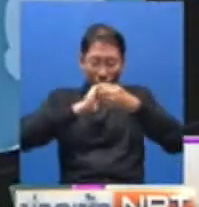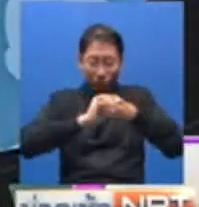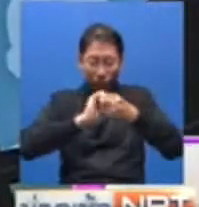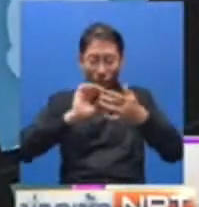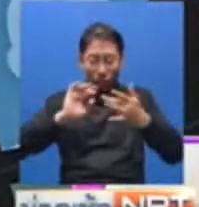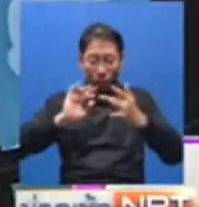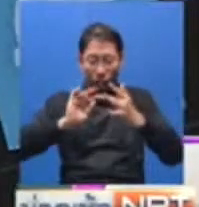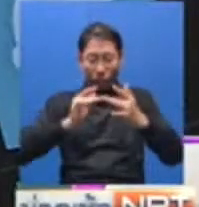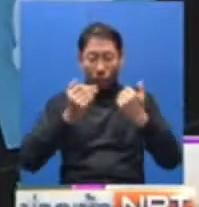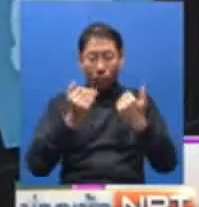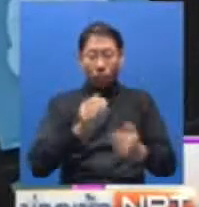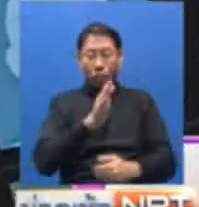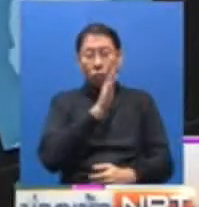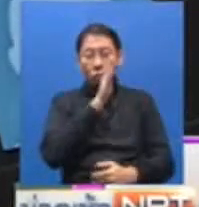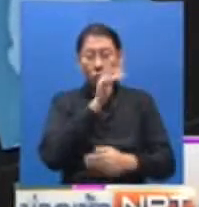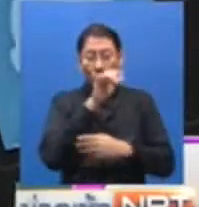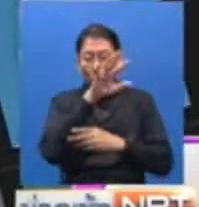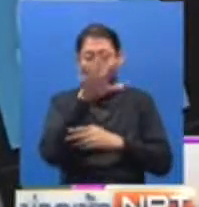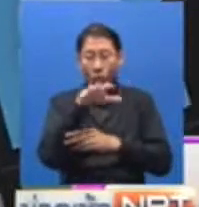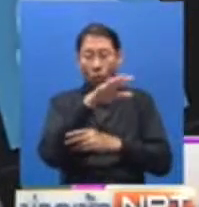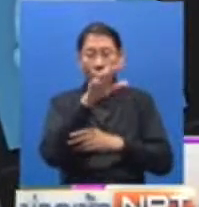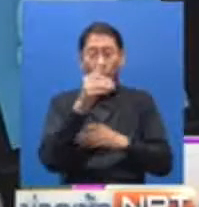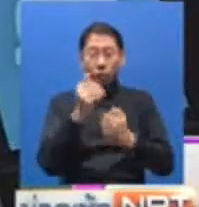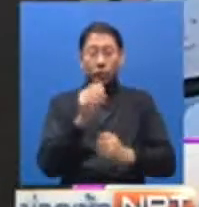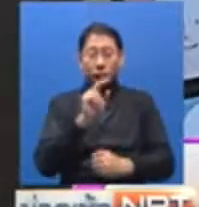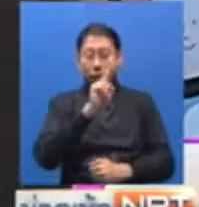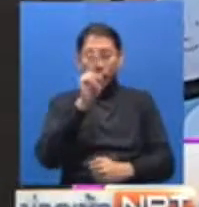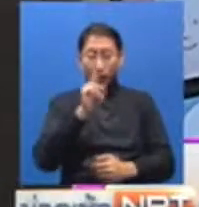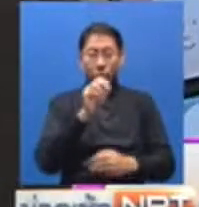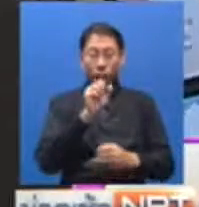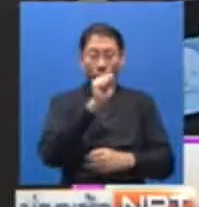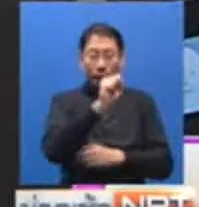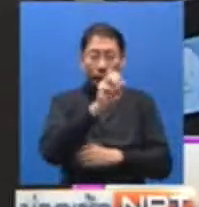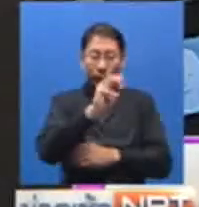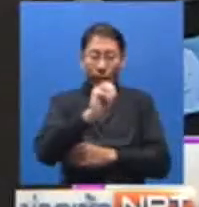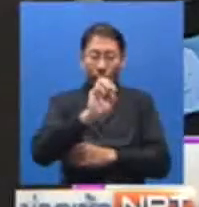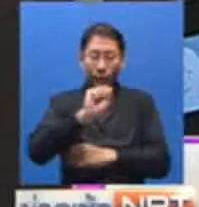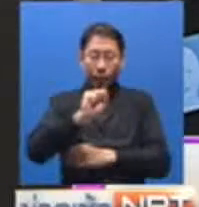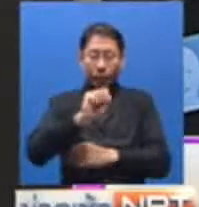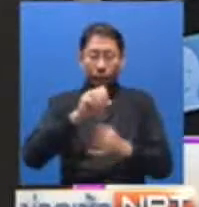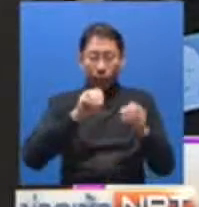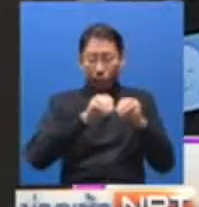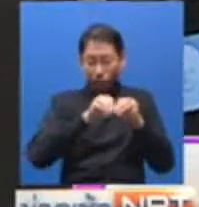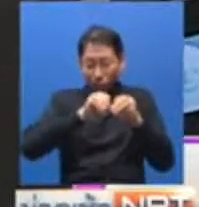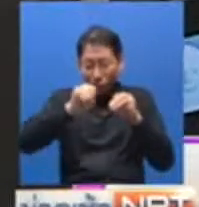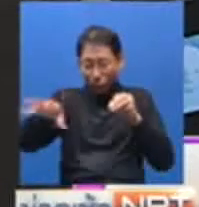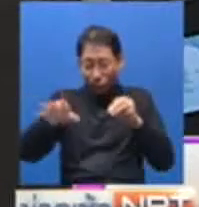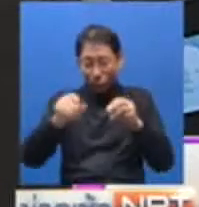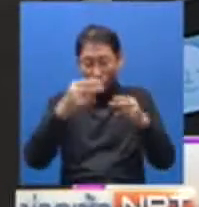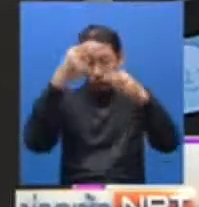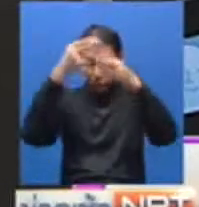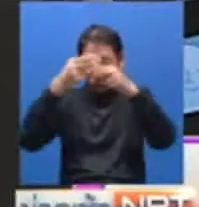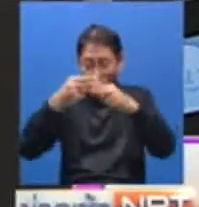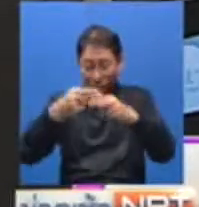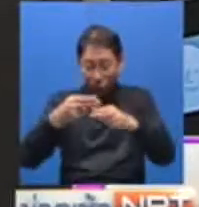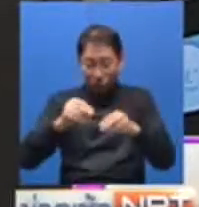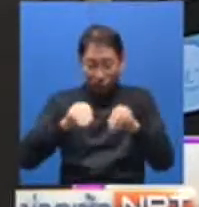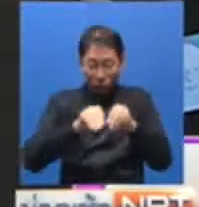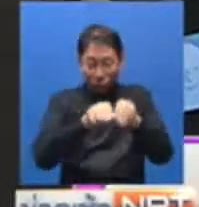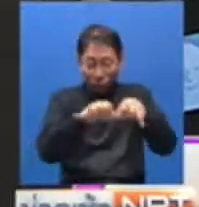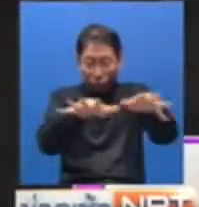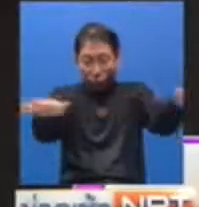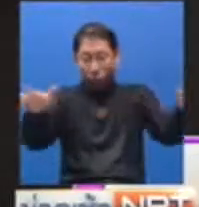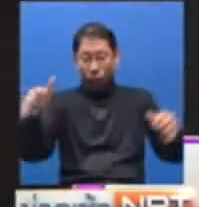แอปหลอกลวงมือถือนั้นก็จะถูกใช้เป็นเครื่องส่ง SMS แพร่มาแวร์ไปให้ผู้อื่นที่มีรายชื่ออยู่ในโทรศัพท์นั้นทัน